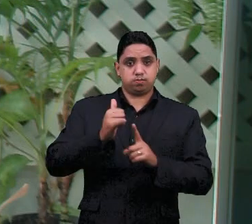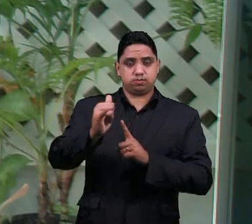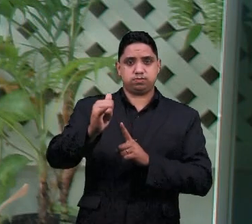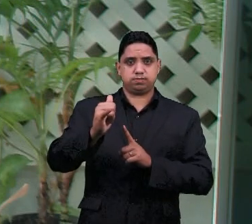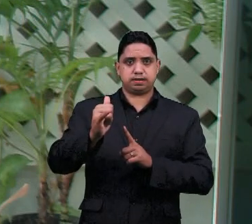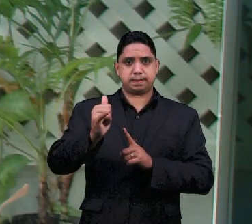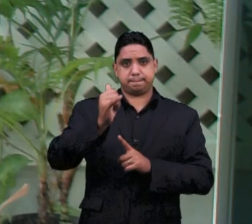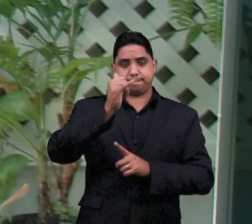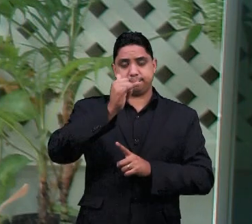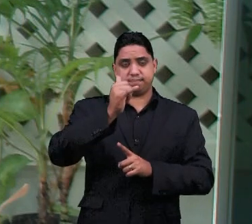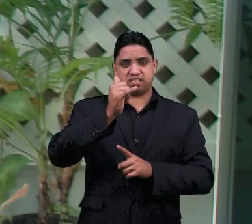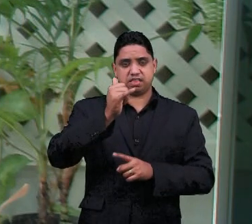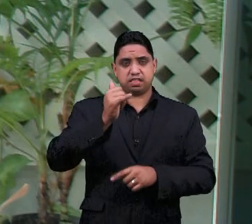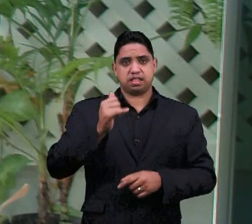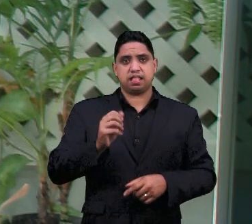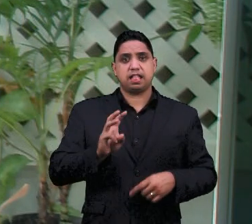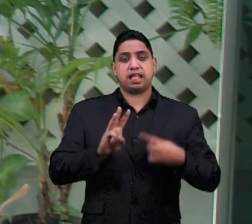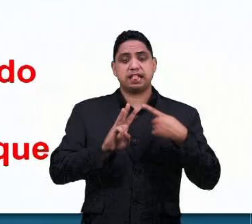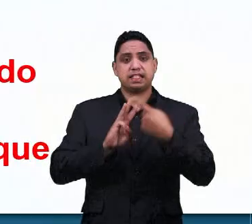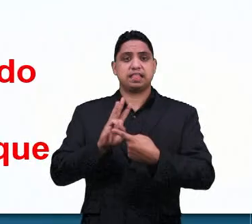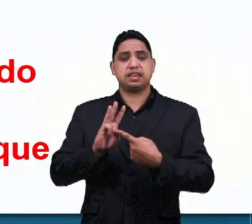qu'est-ce qui dit le texte?